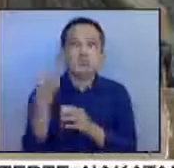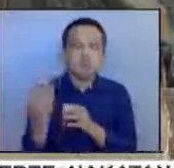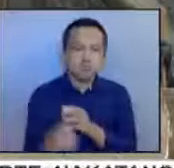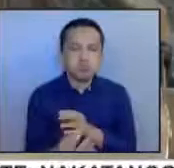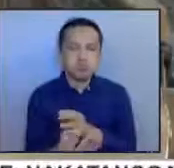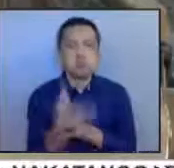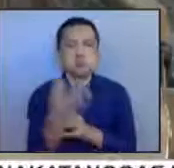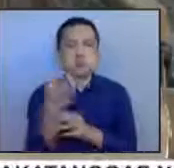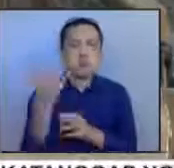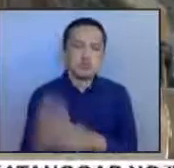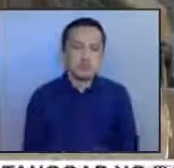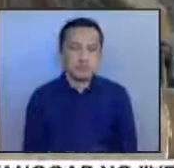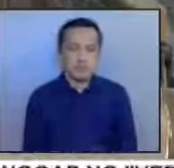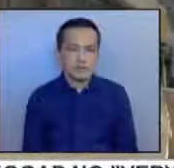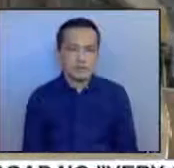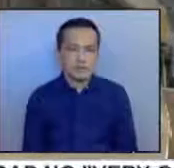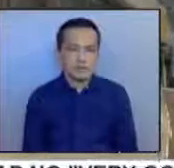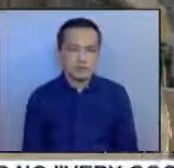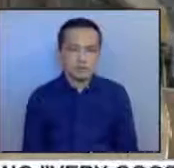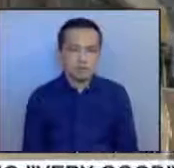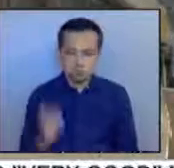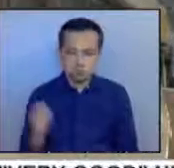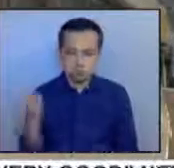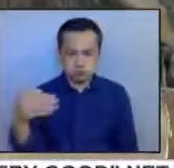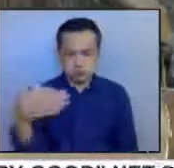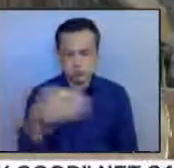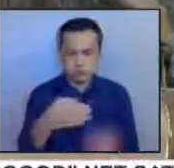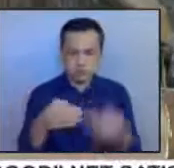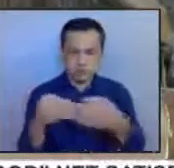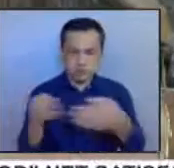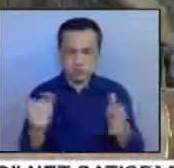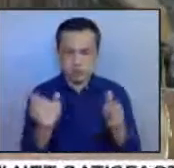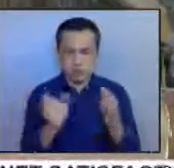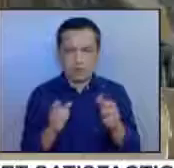rin ang palibot na construction site kung saan nasira